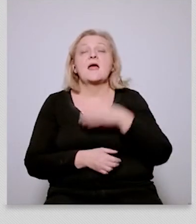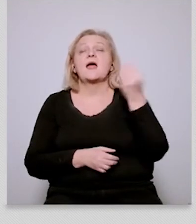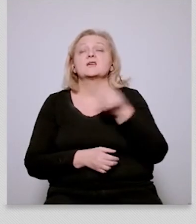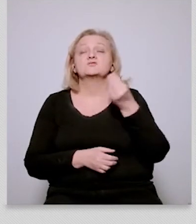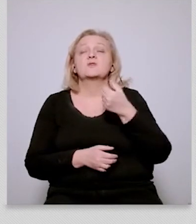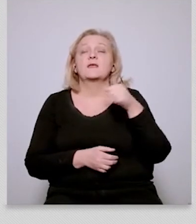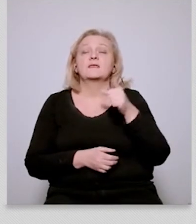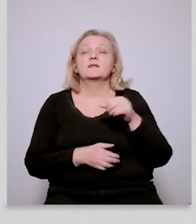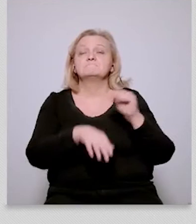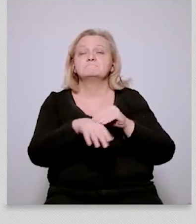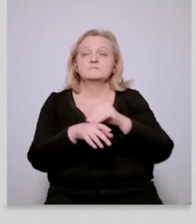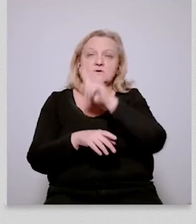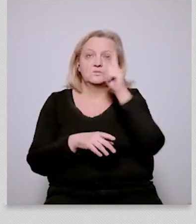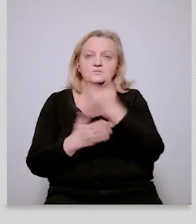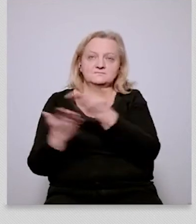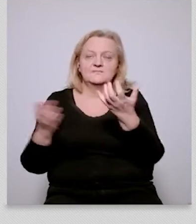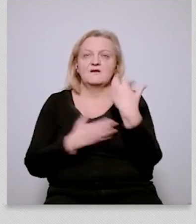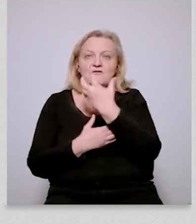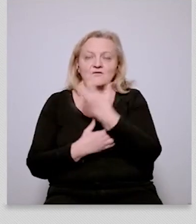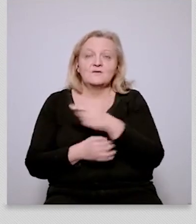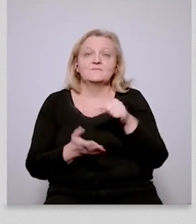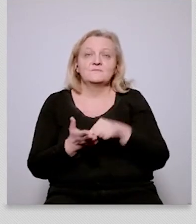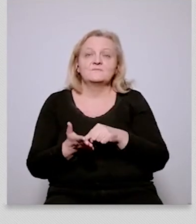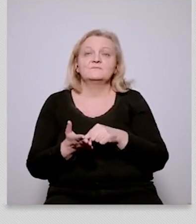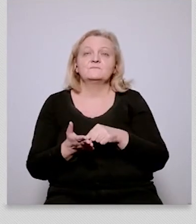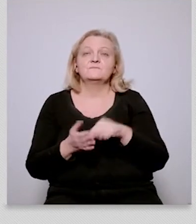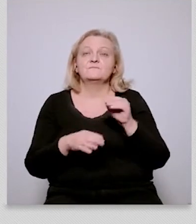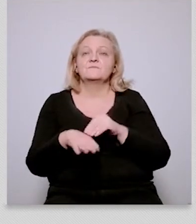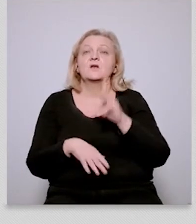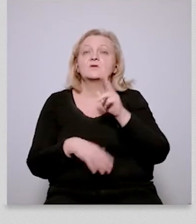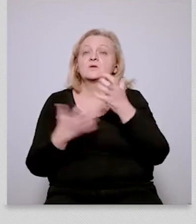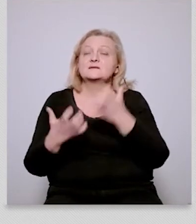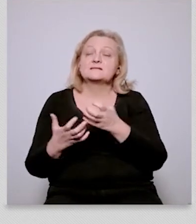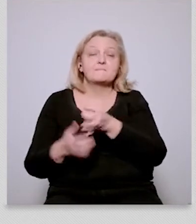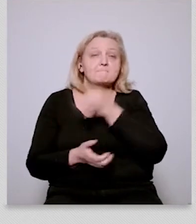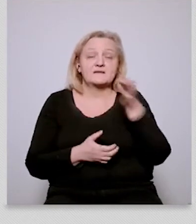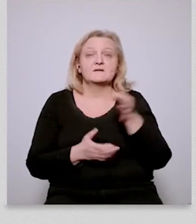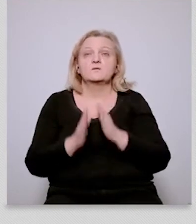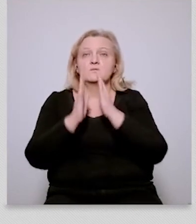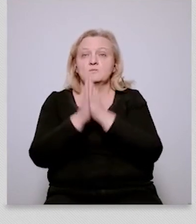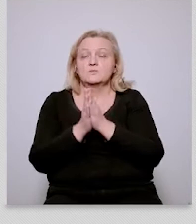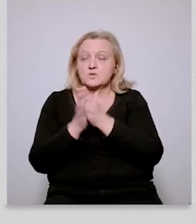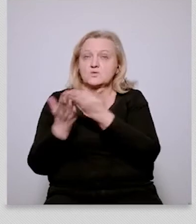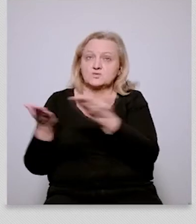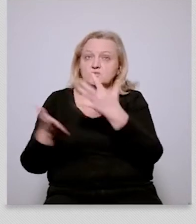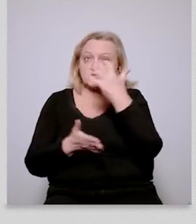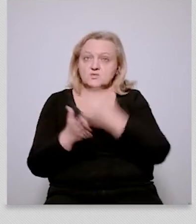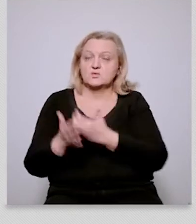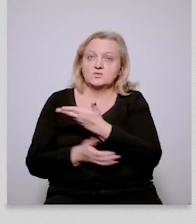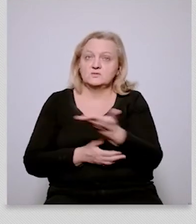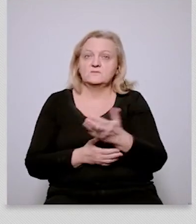uwaga dla naszej publiczności kieruję te słowa do naszej publiczności jeżeli ktoś chciałby zadać pytanie to proszę skorzystać z